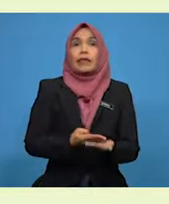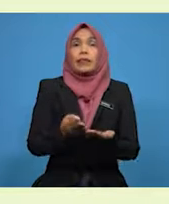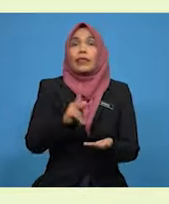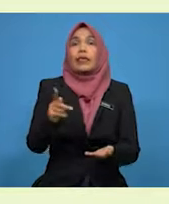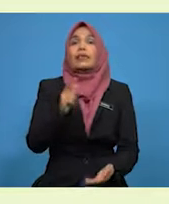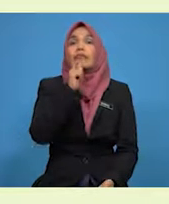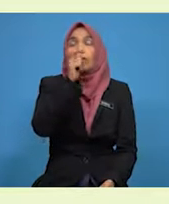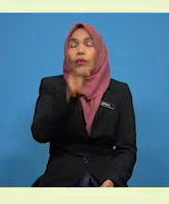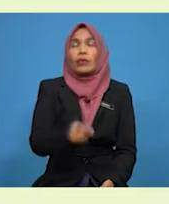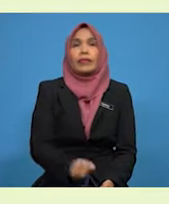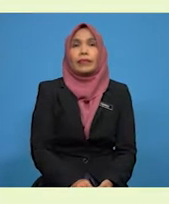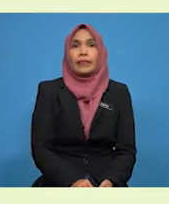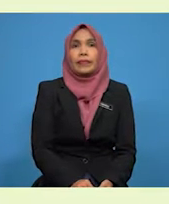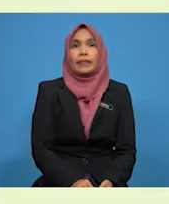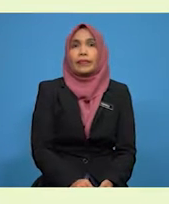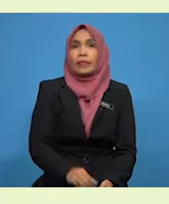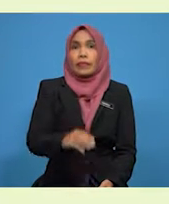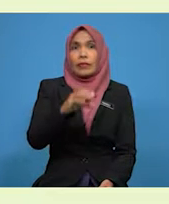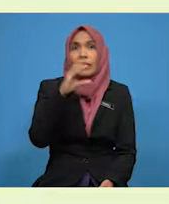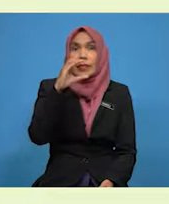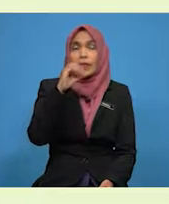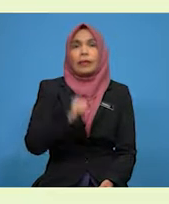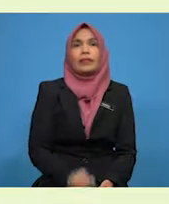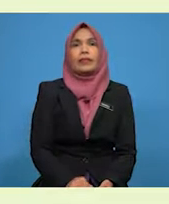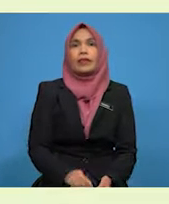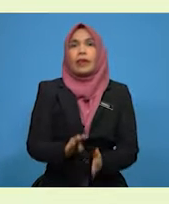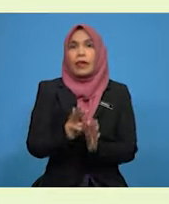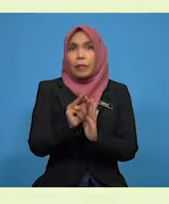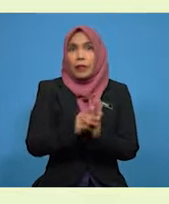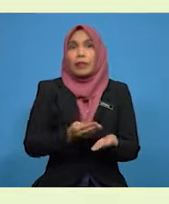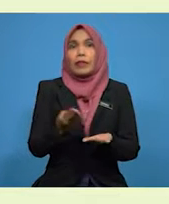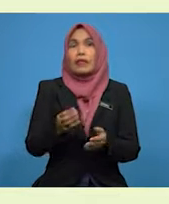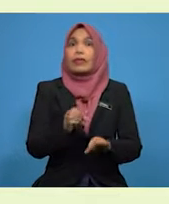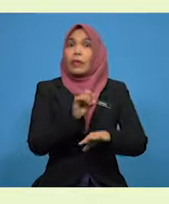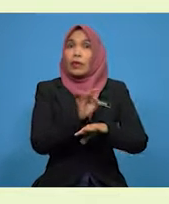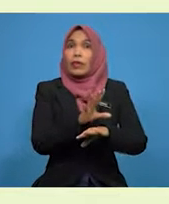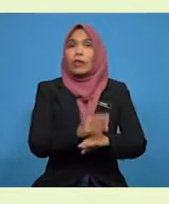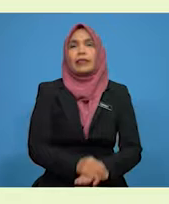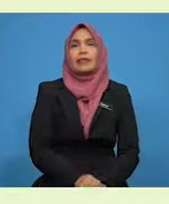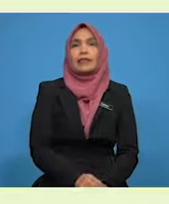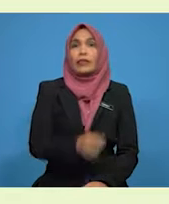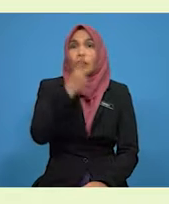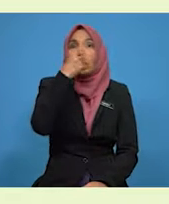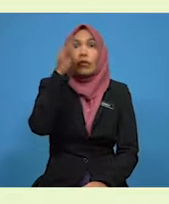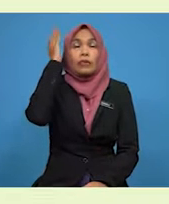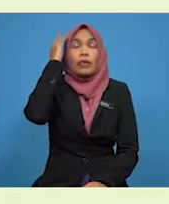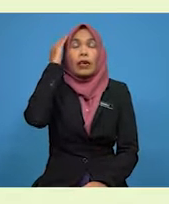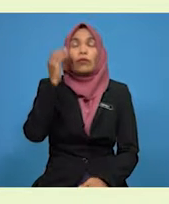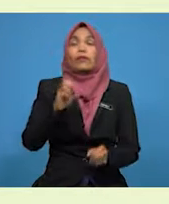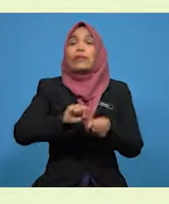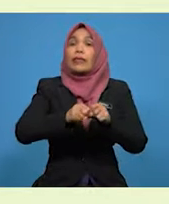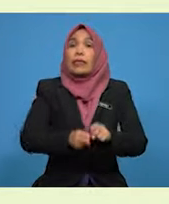terbuka. C. Memberi kaunseling untuk mengetahui masalah sebenar pekerja. Dan